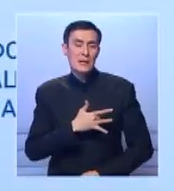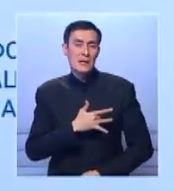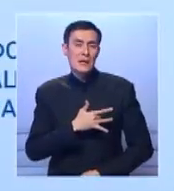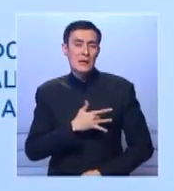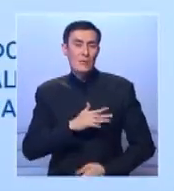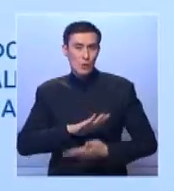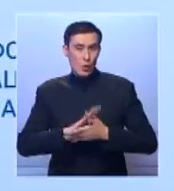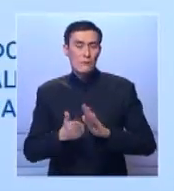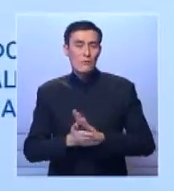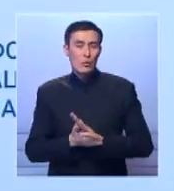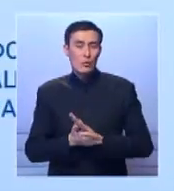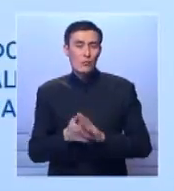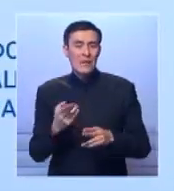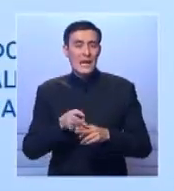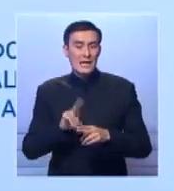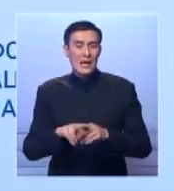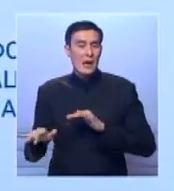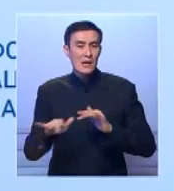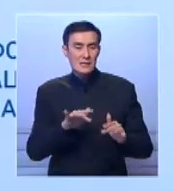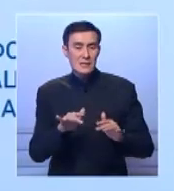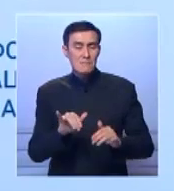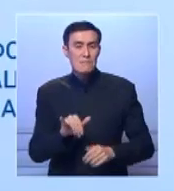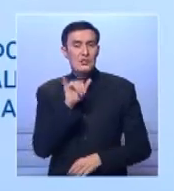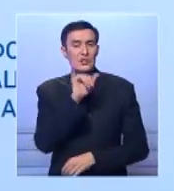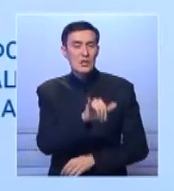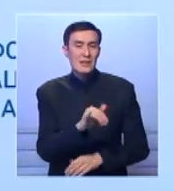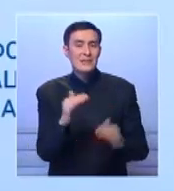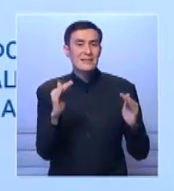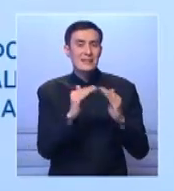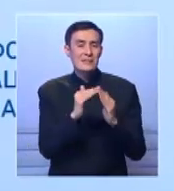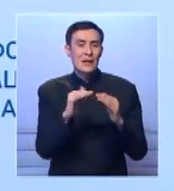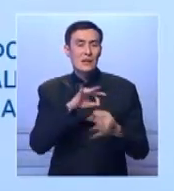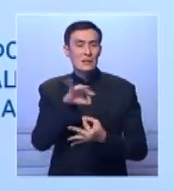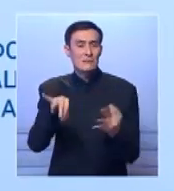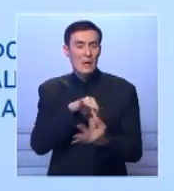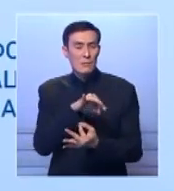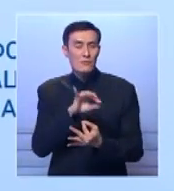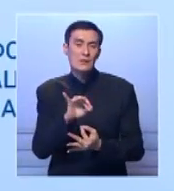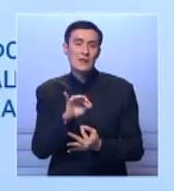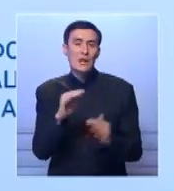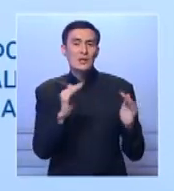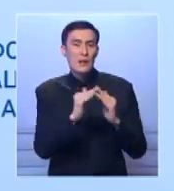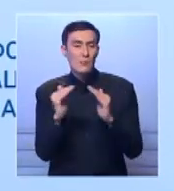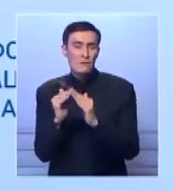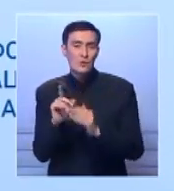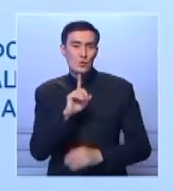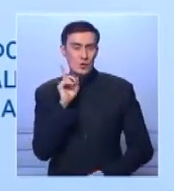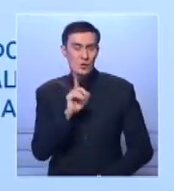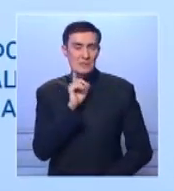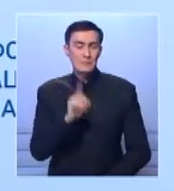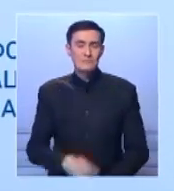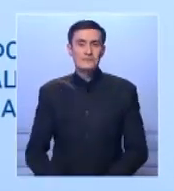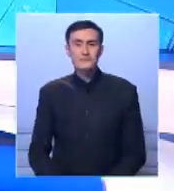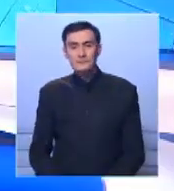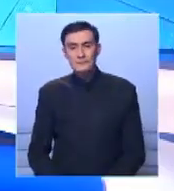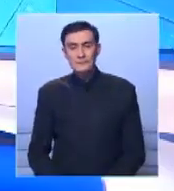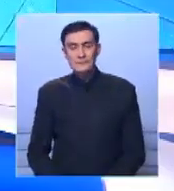согласно данной акции, это посещение детских домов и домов юношества.